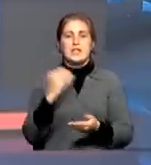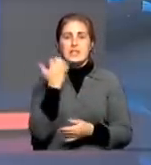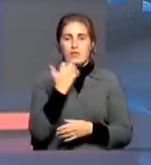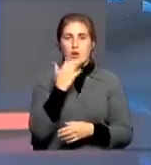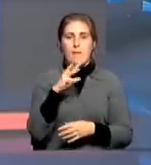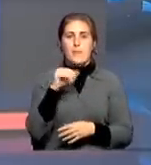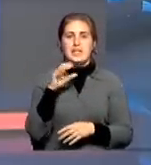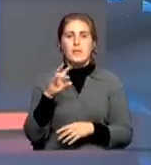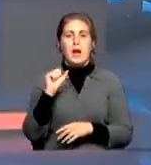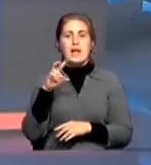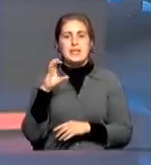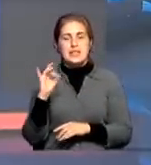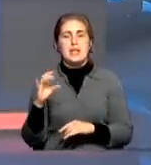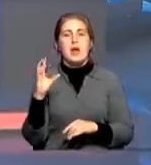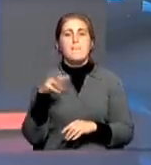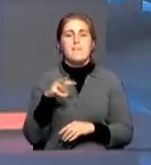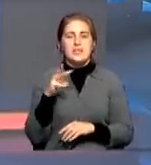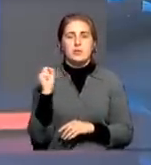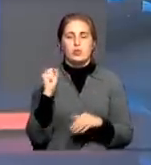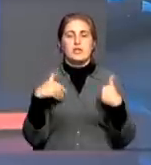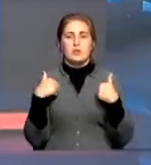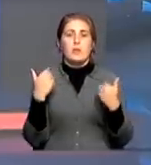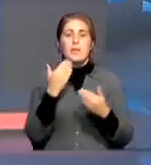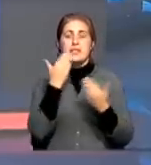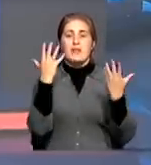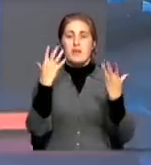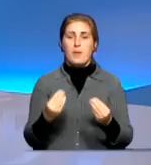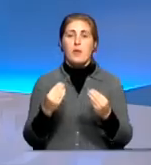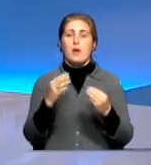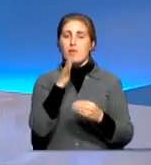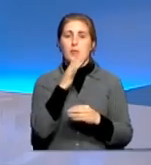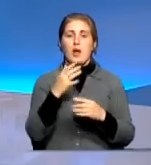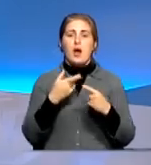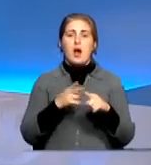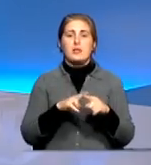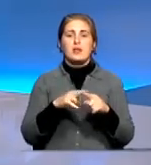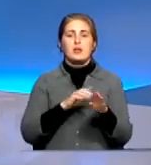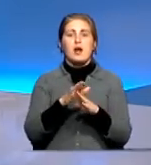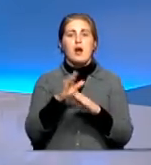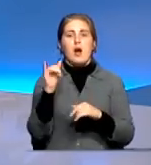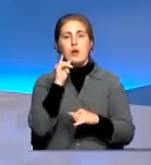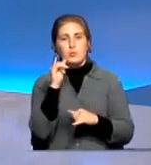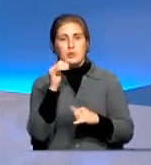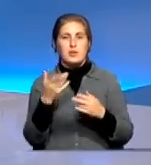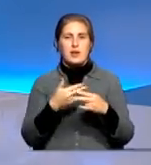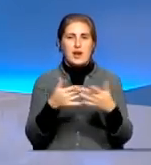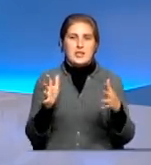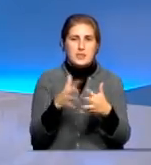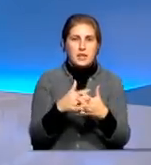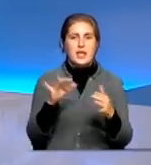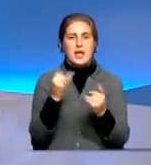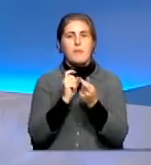Максим Анисин. Здравствуйте, Максим Анатольевич. Добрый Так, день. В последнее время активизировались продавцы курительных смесей на полуострове, активизировалась и их борьба с